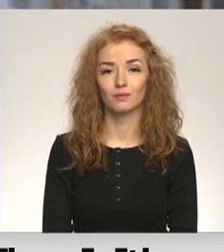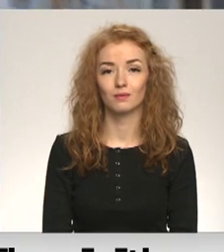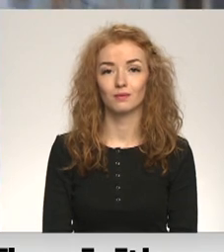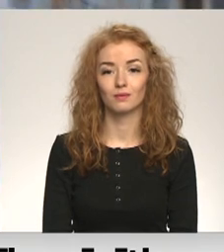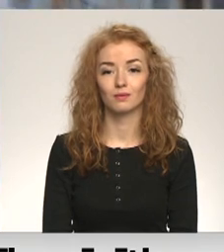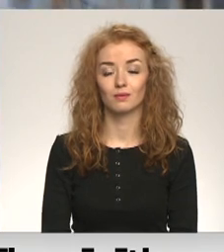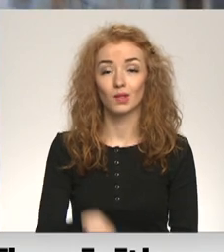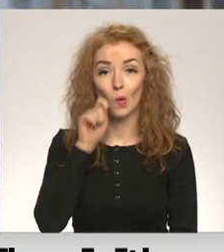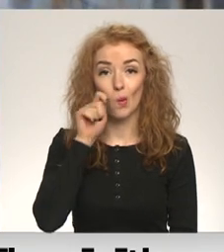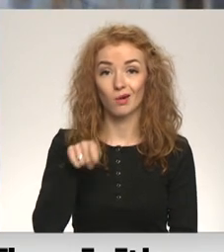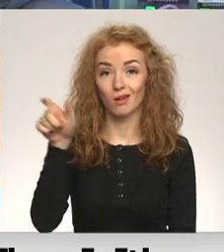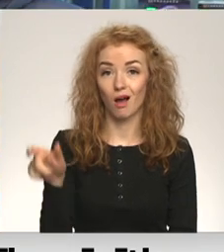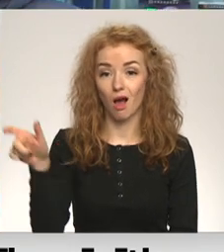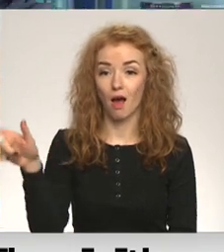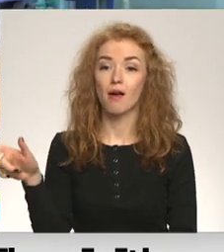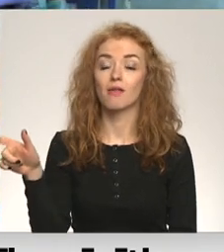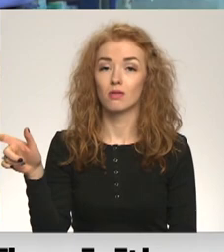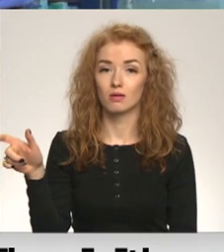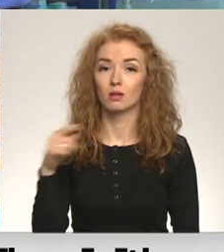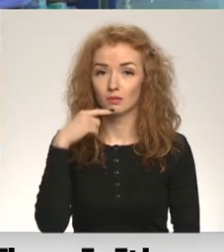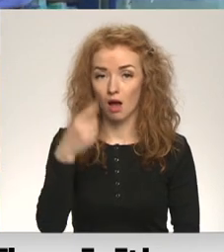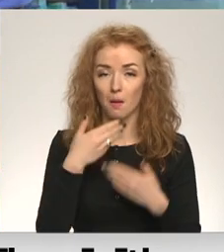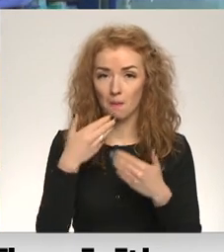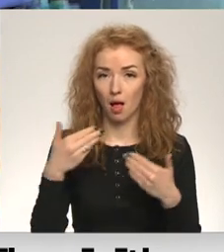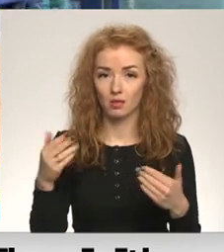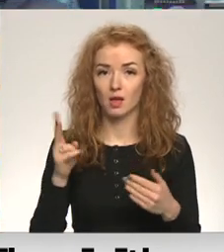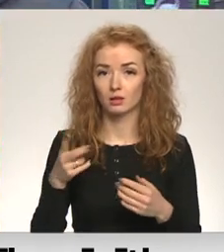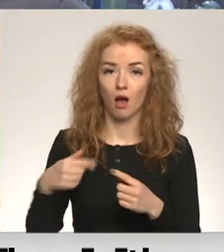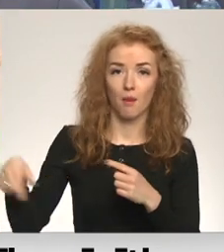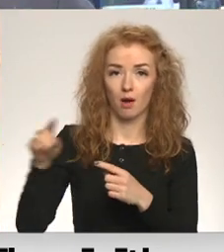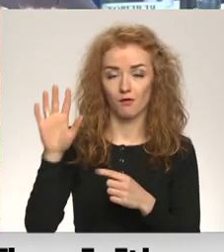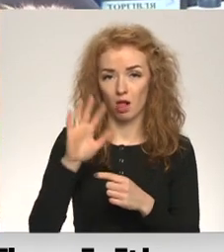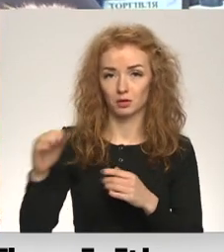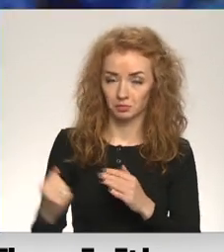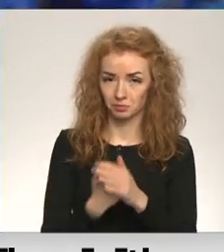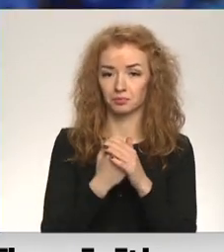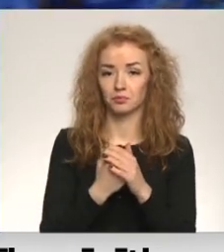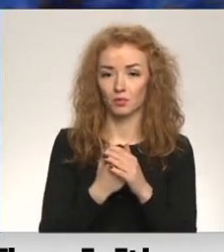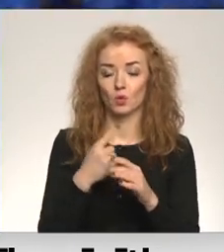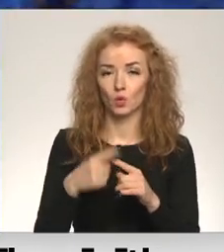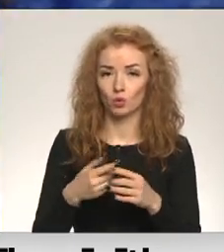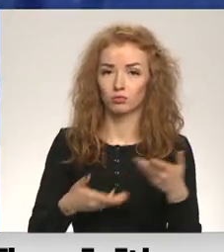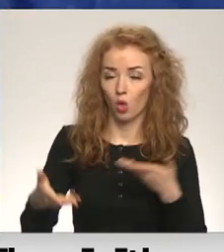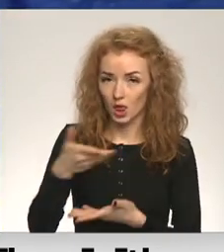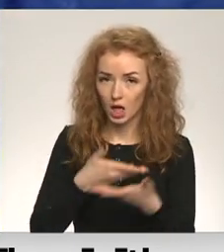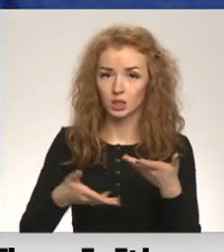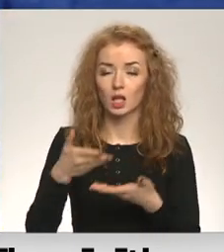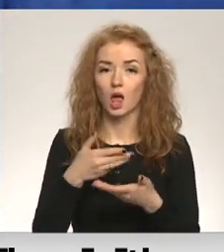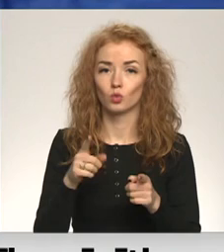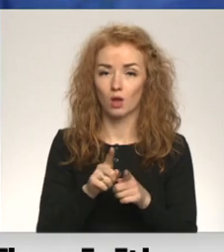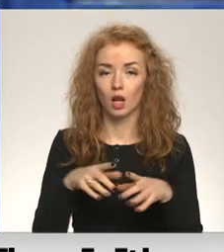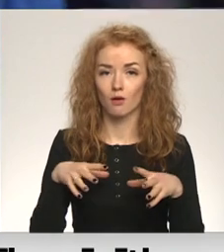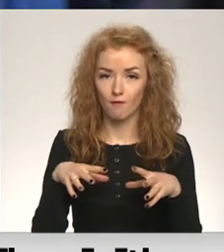Katrā ziņā Ukraiņi novērtē ārvalstu partneru un sabiedroto atbalstu, kas pēdējās nedēļās solidarizējoties veikuši